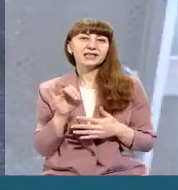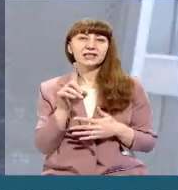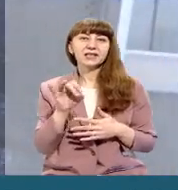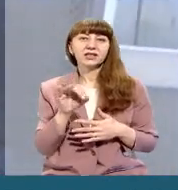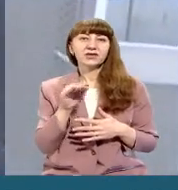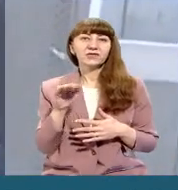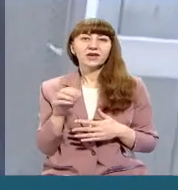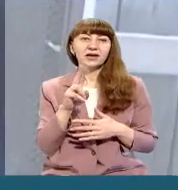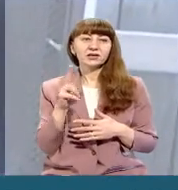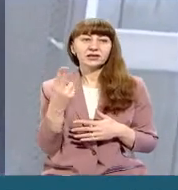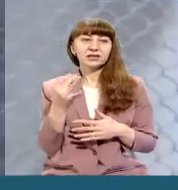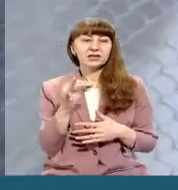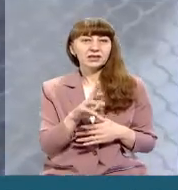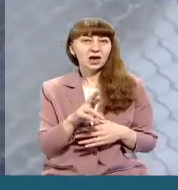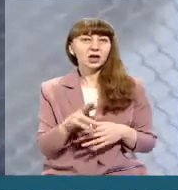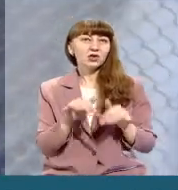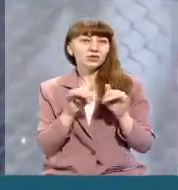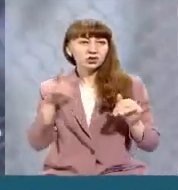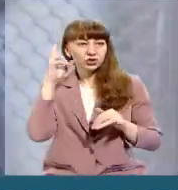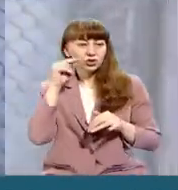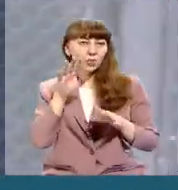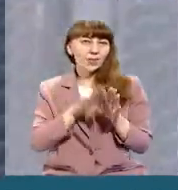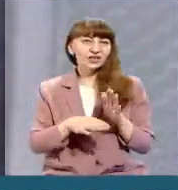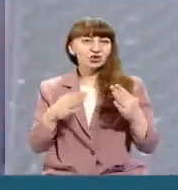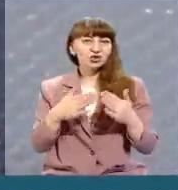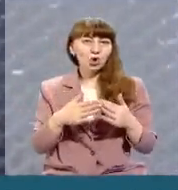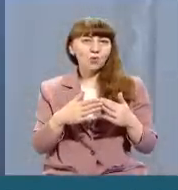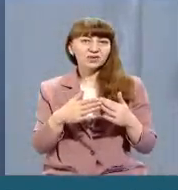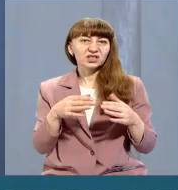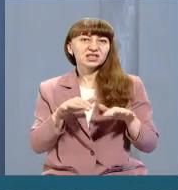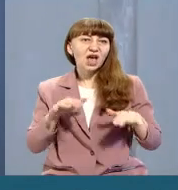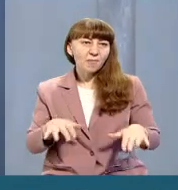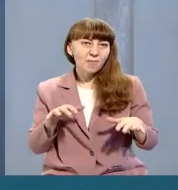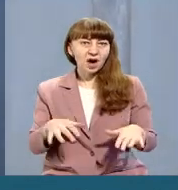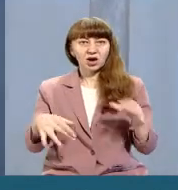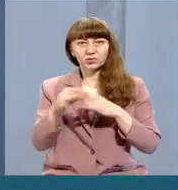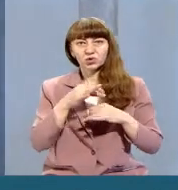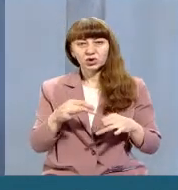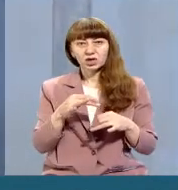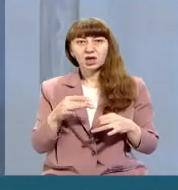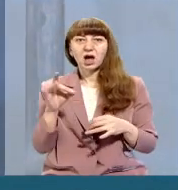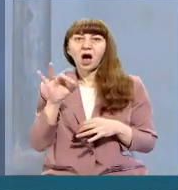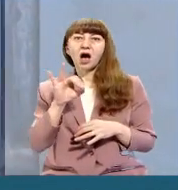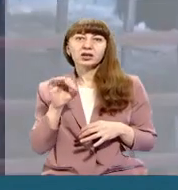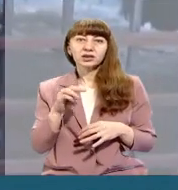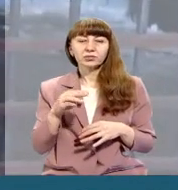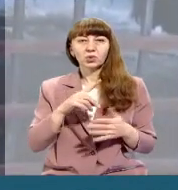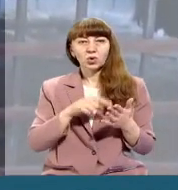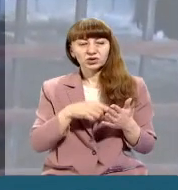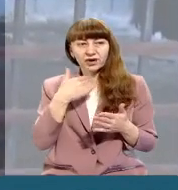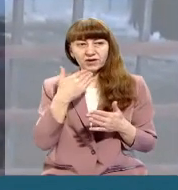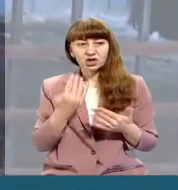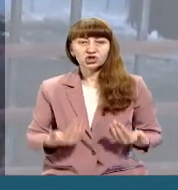увеличения количество бездомных собак на аппаратном совещании поднял Аким города маран дубаев по словам главы областного центра